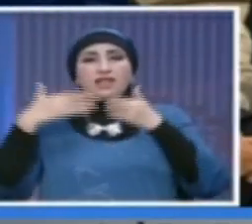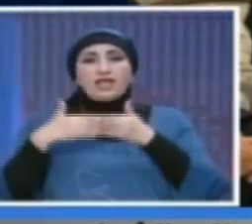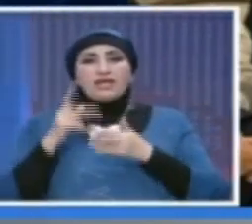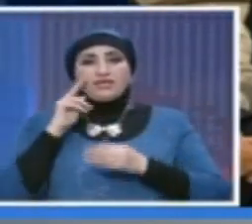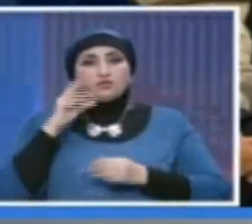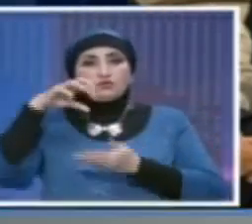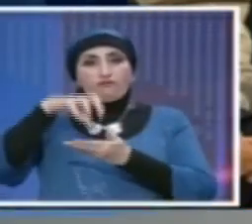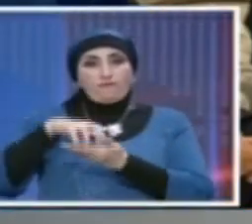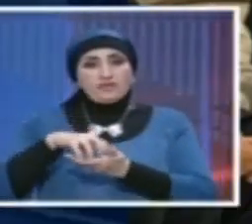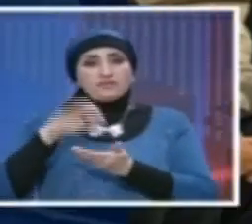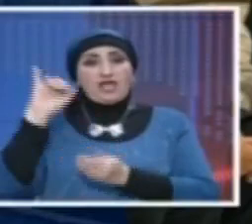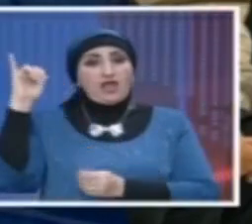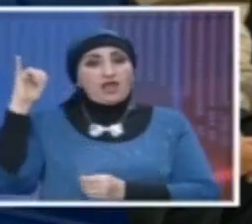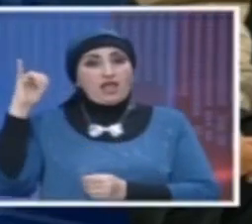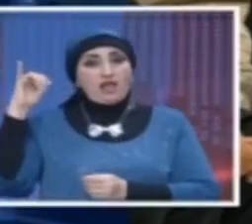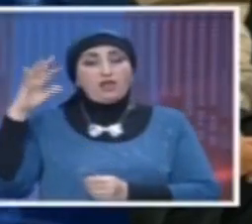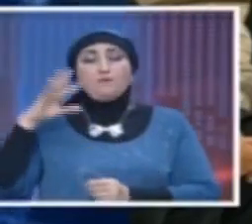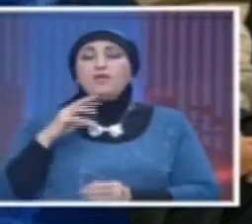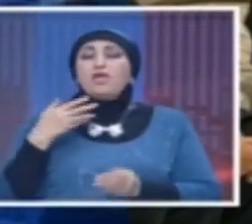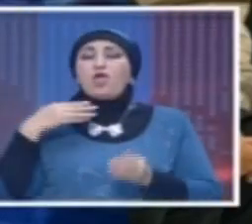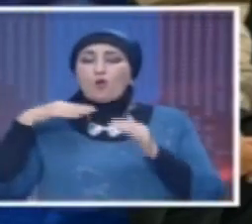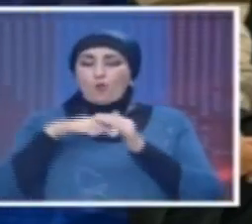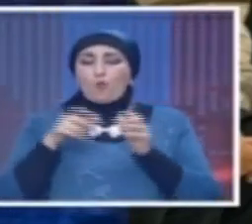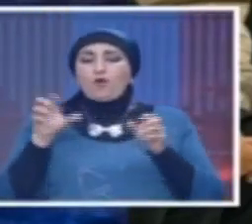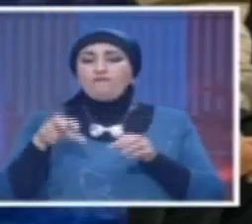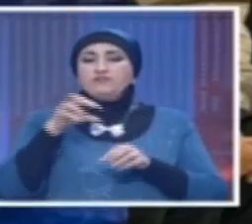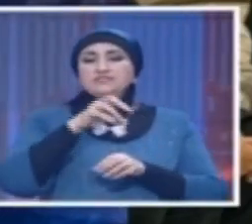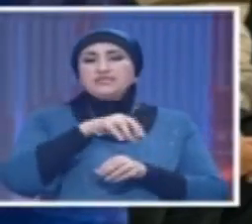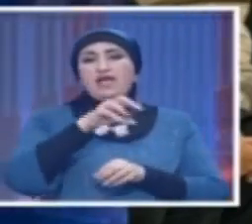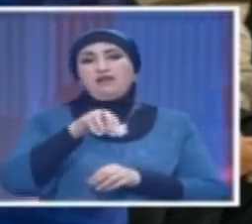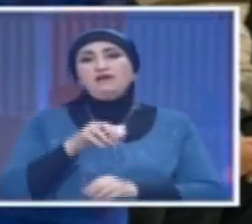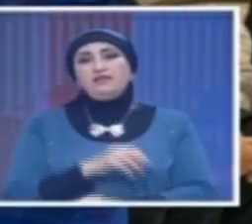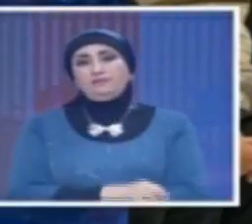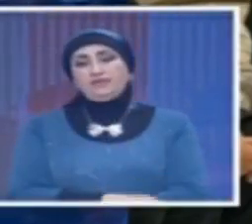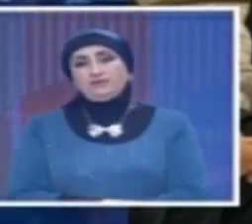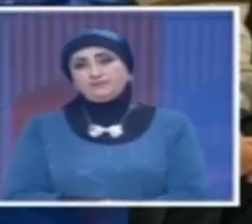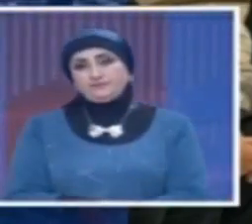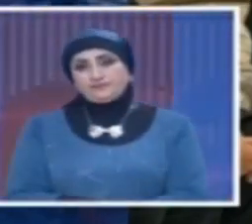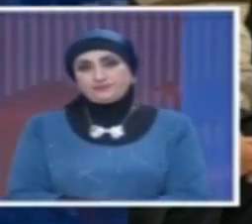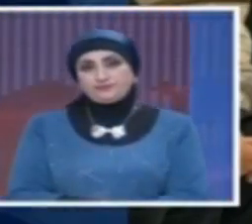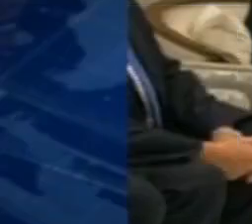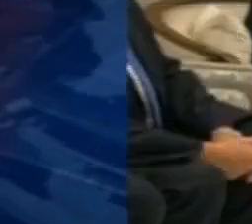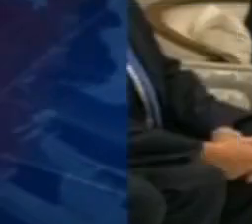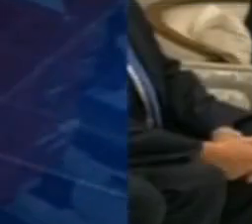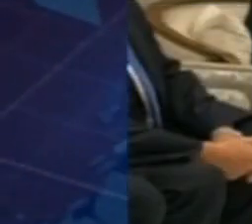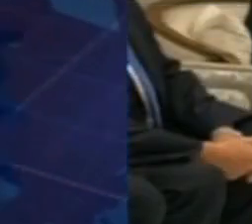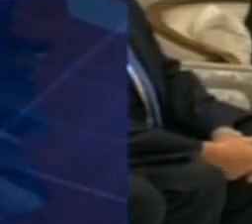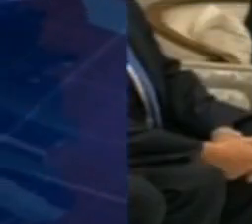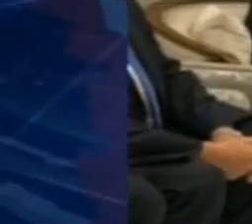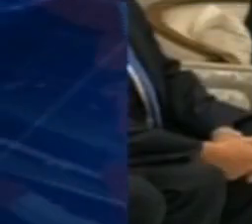التطورات الأخيرة التي تشهدها المنطقة العربية والساحة الإقليمية.